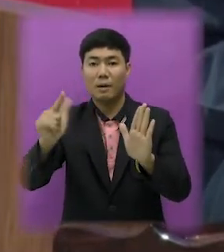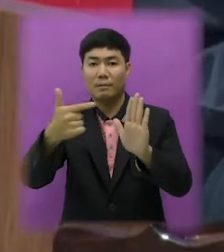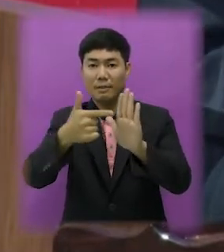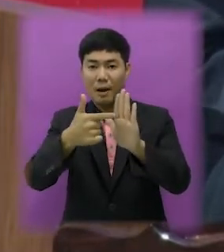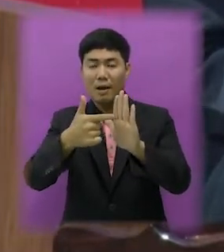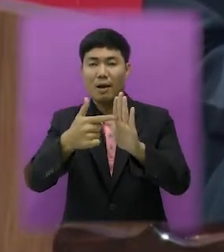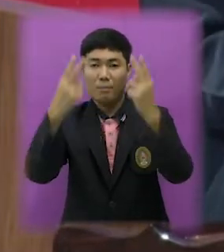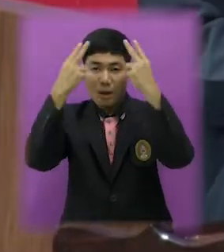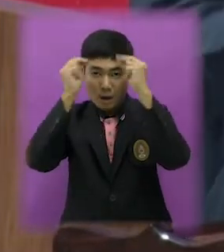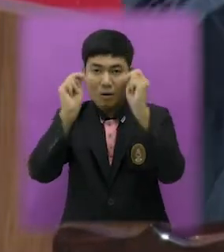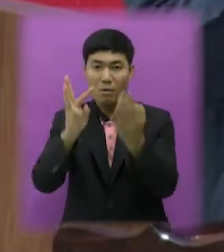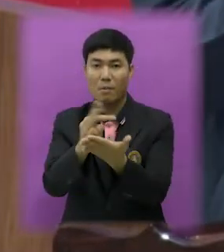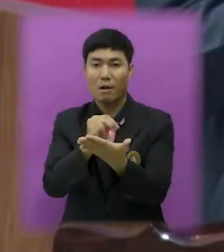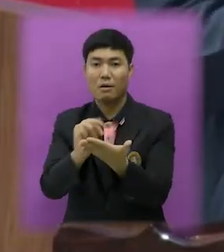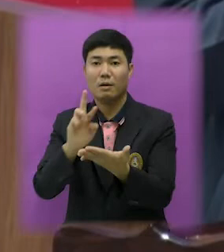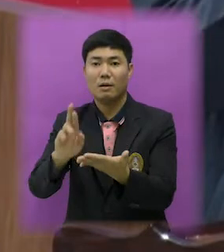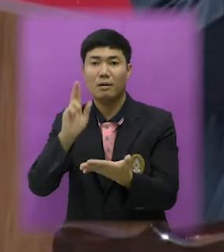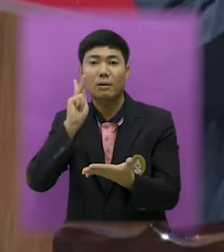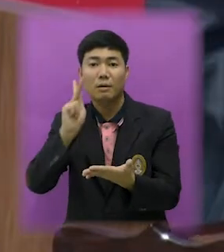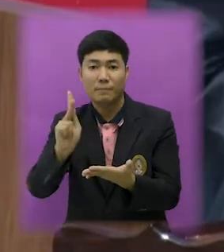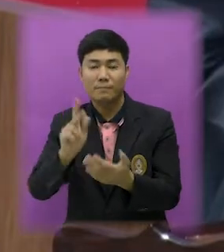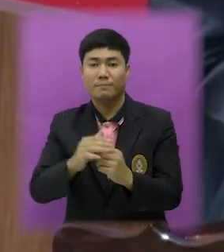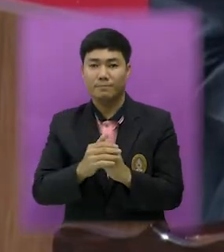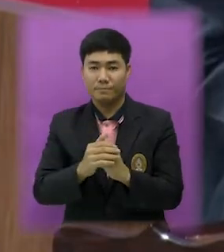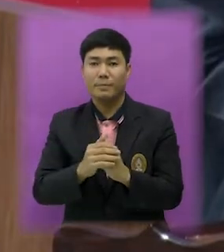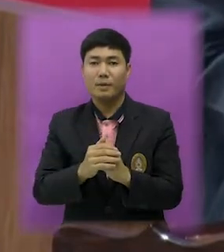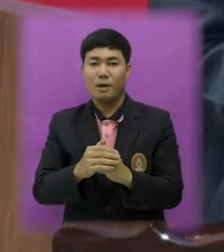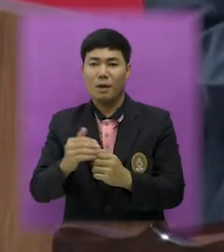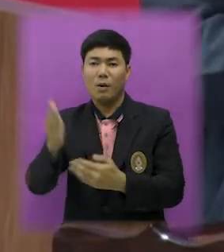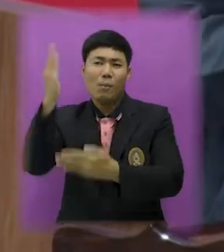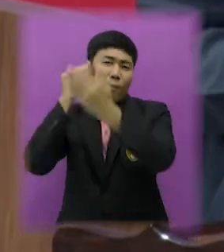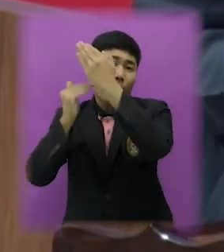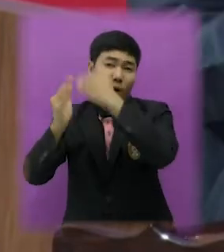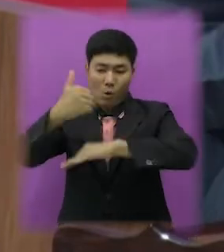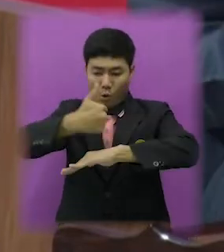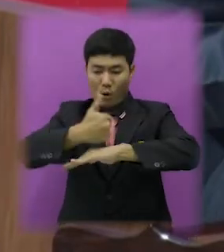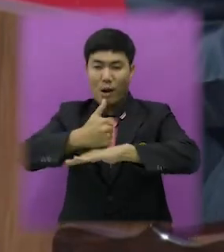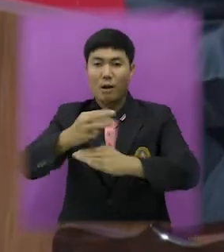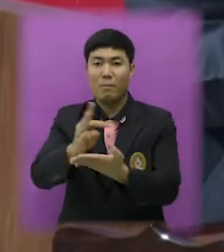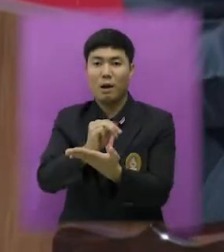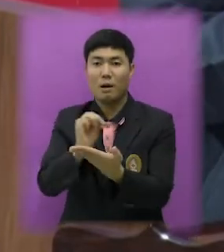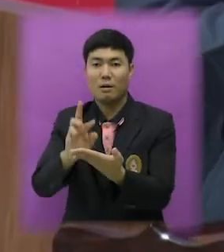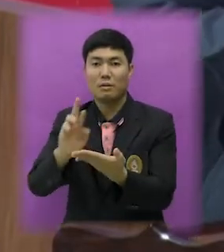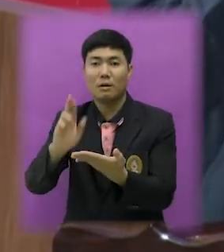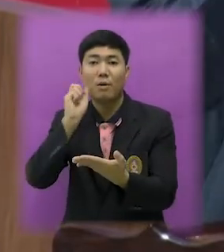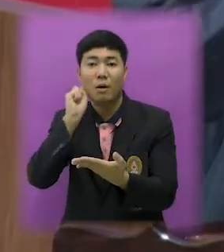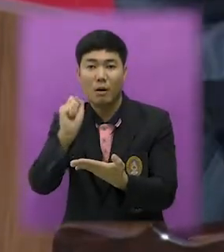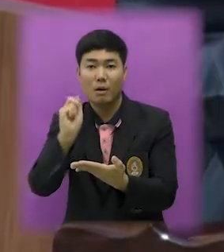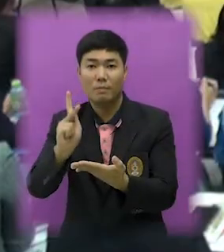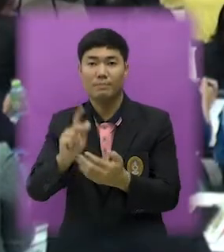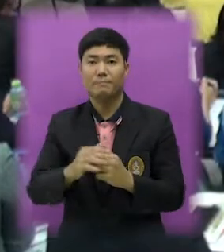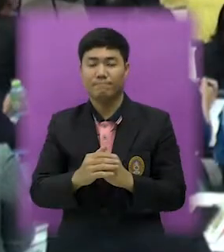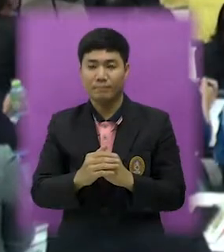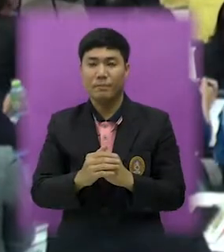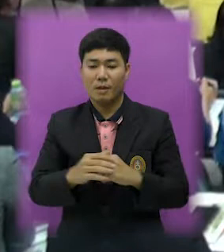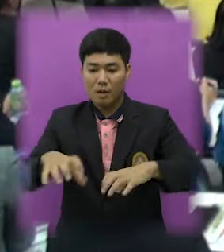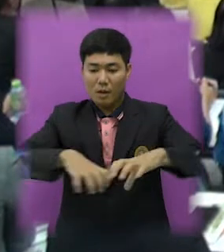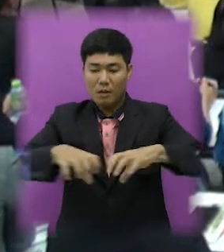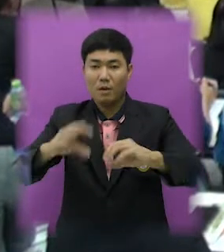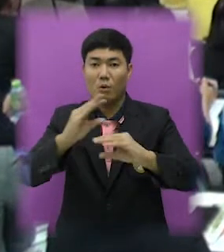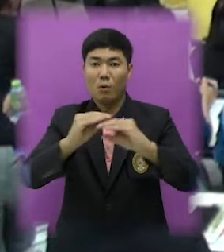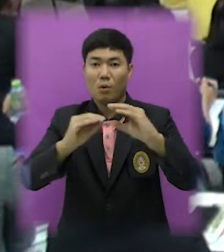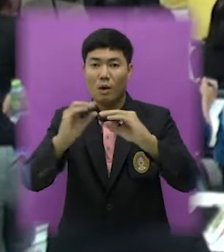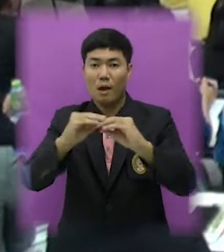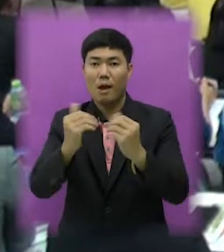ายกสภามหาวิทยาลัยราชภัฏสกลนครและอดีตอธิการบดีมหาวิทยาลัยราชภัฏสกลนครการจัดโครงการ